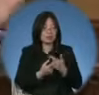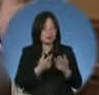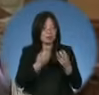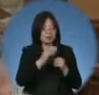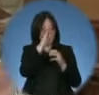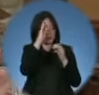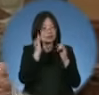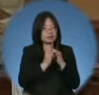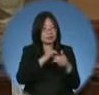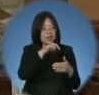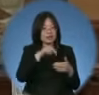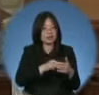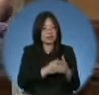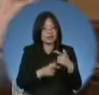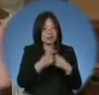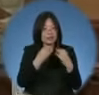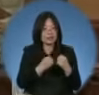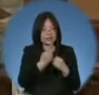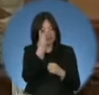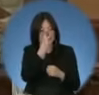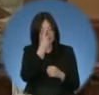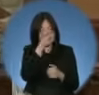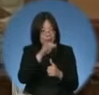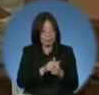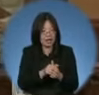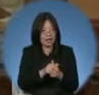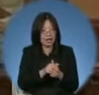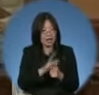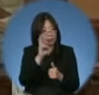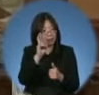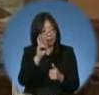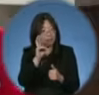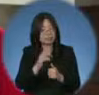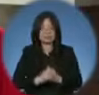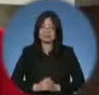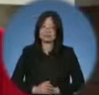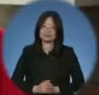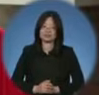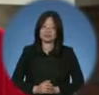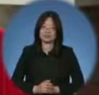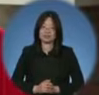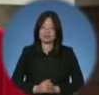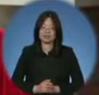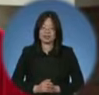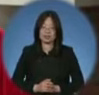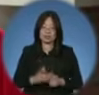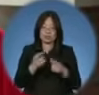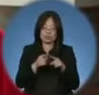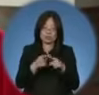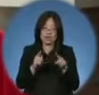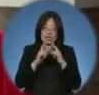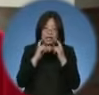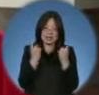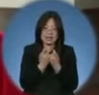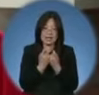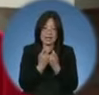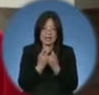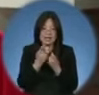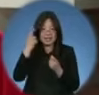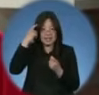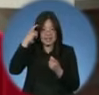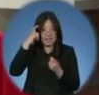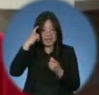많은 환자 속에 더 많은 진료를 하시고 아마 이제 분석을 한 사람의 개인적인